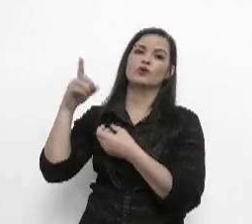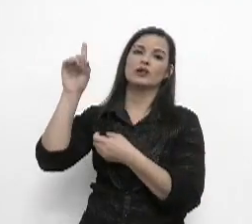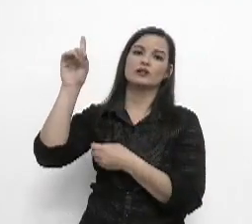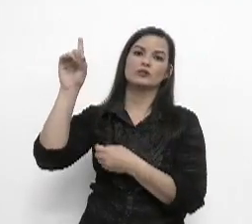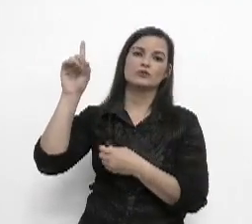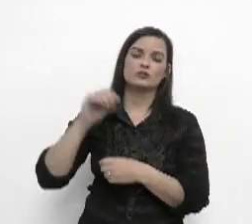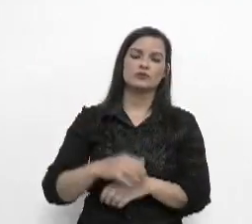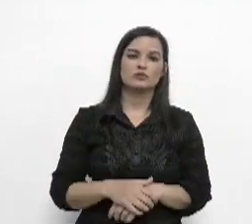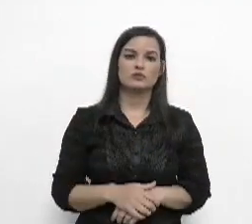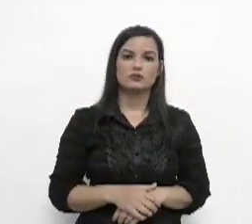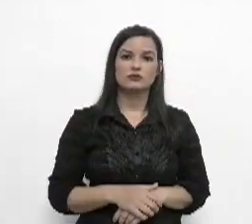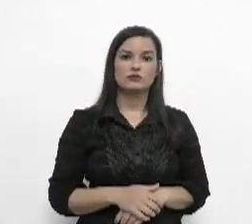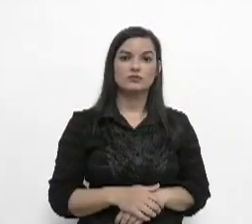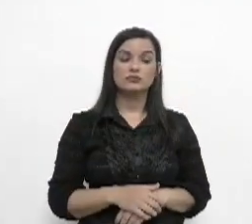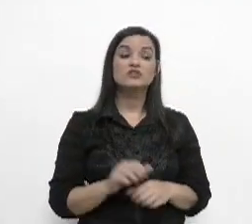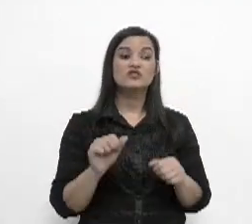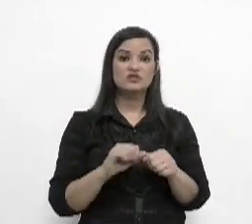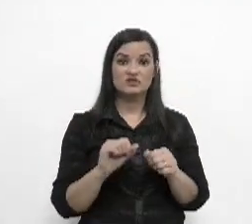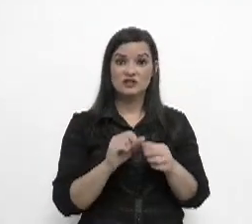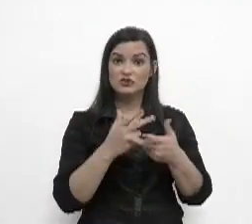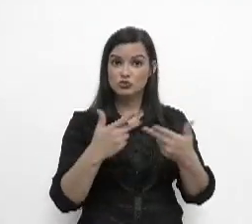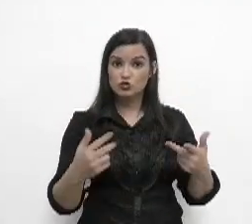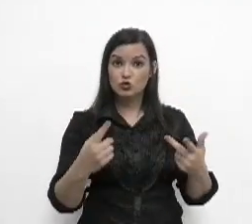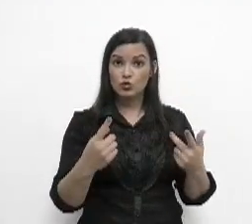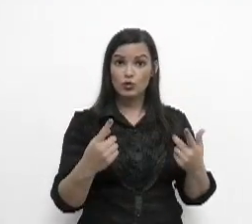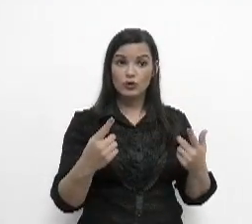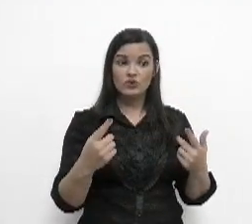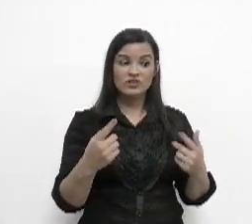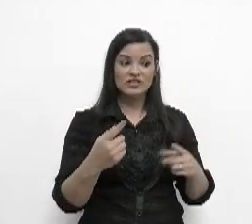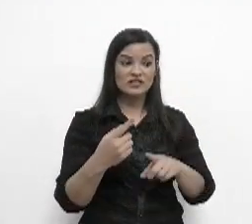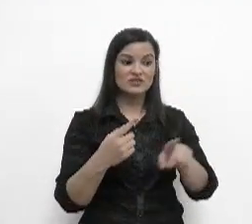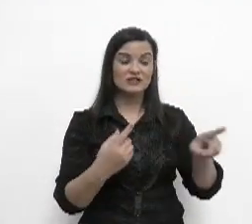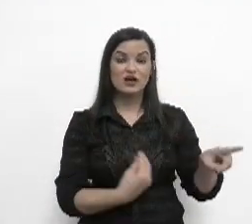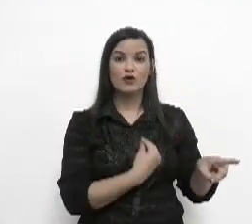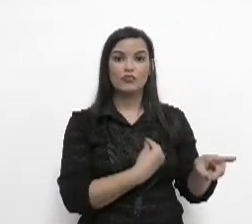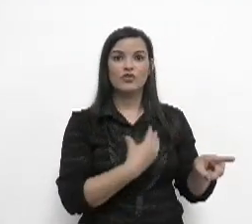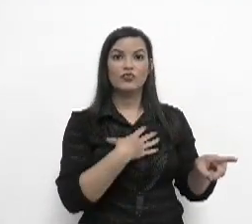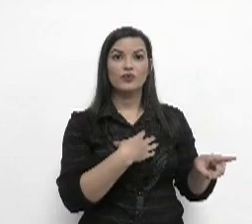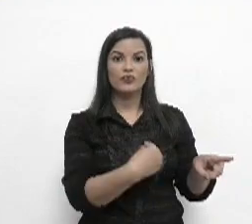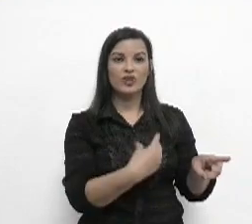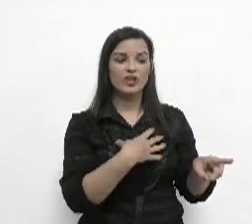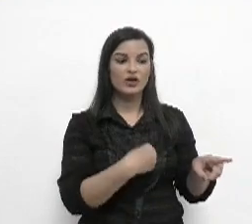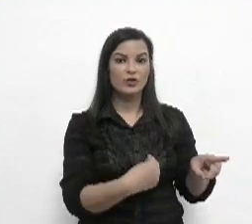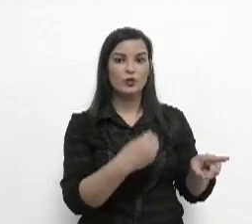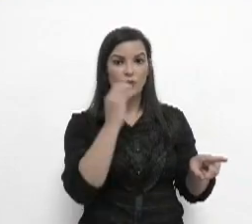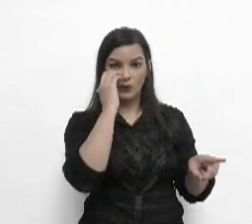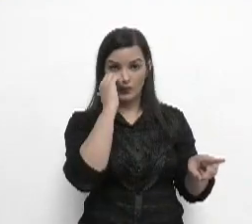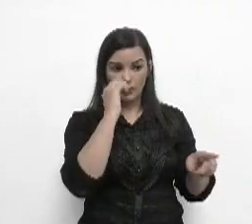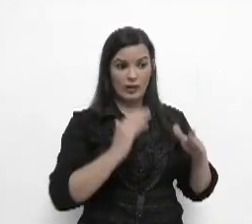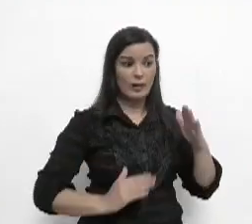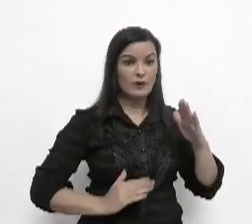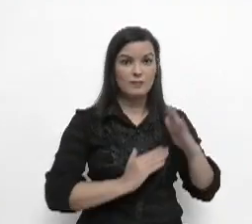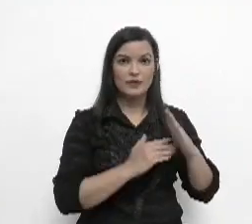하나님께 집중하게 만듭니다. Fazem com que as coisas que acontecem aos nossos filhos se limitem a nossa vida para que assim foquemos ao nosso